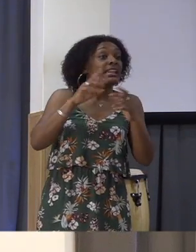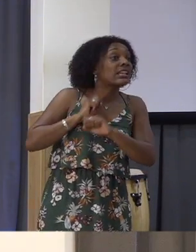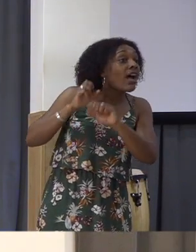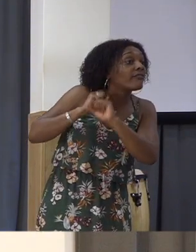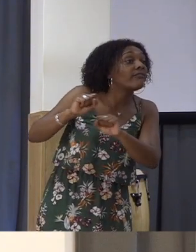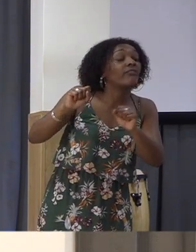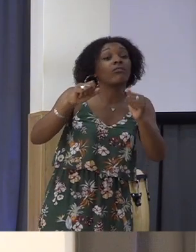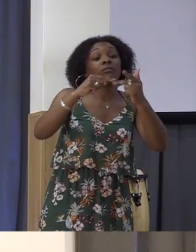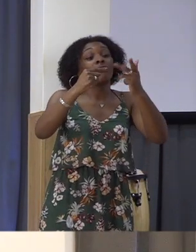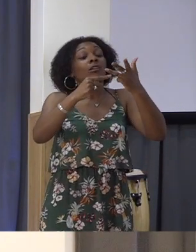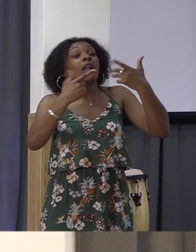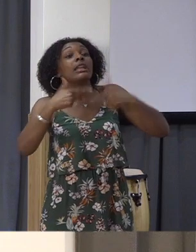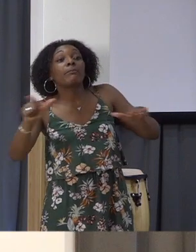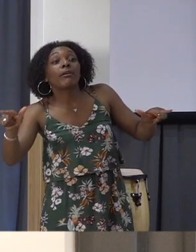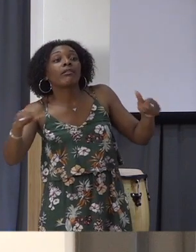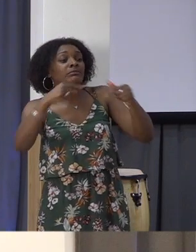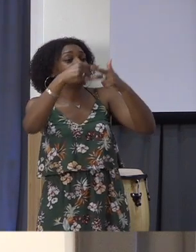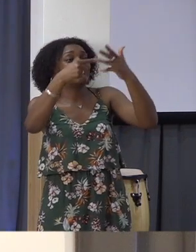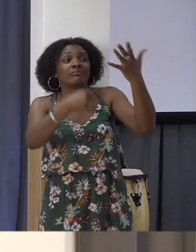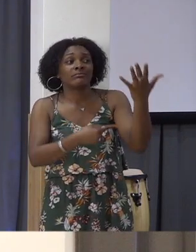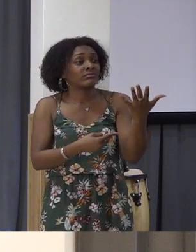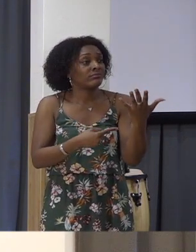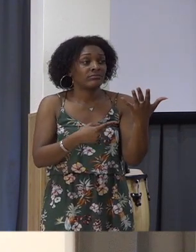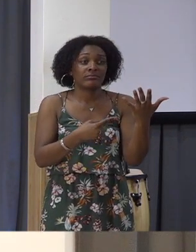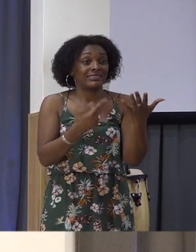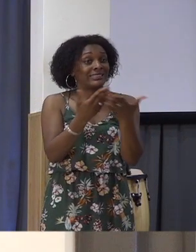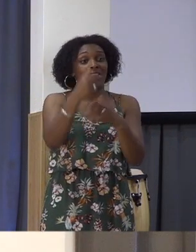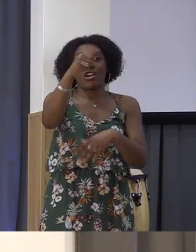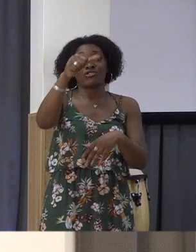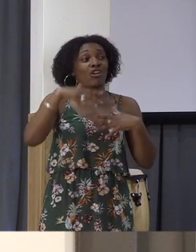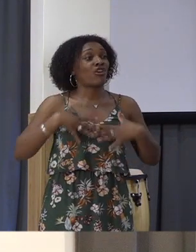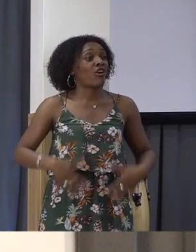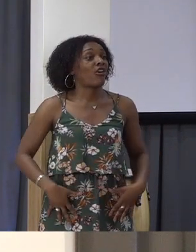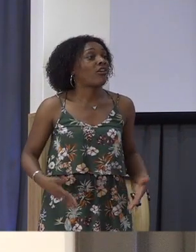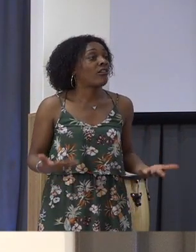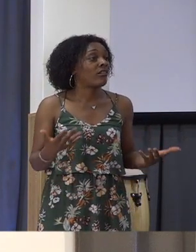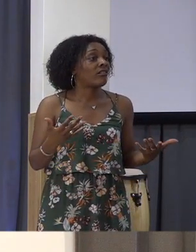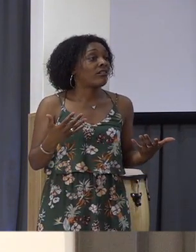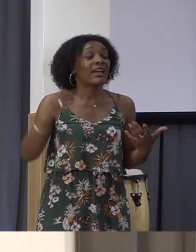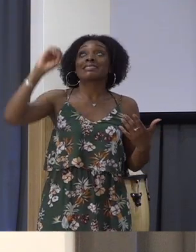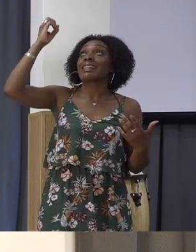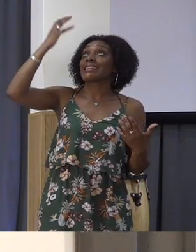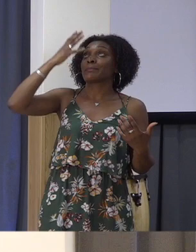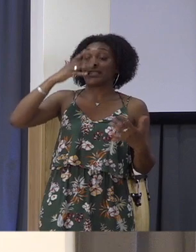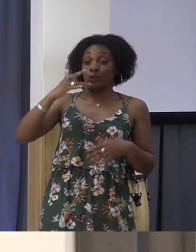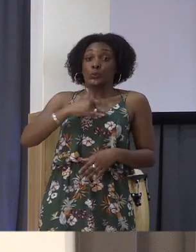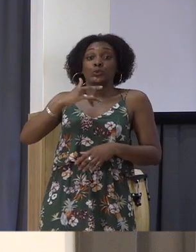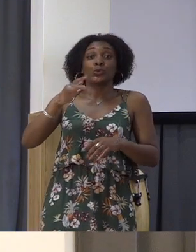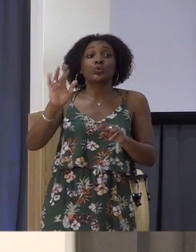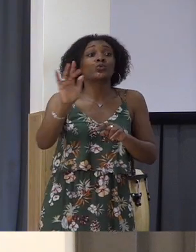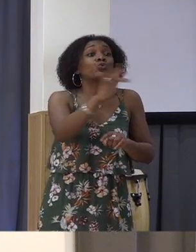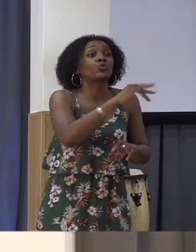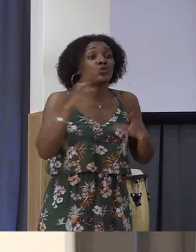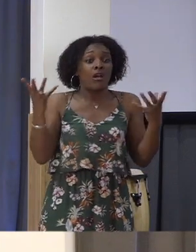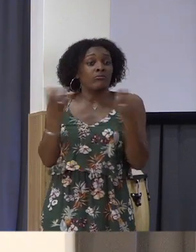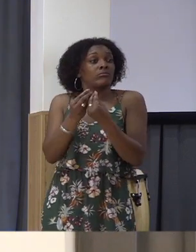esclave, soit libre. Et nous avons tous été abreuvés d'un seul esprit. Ainsi,